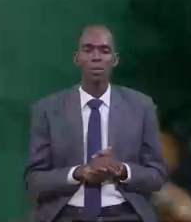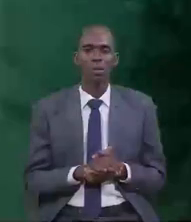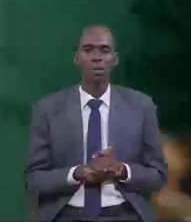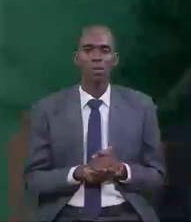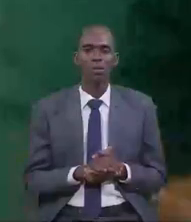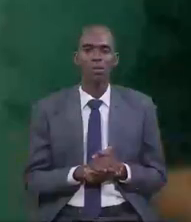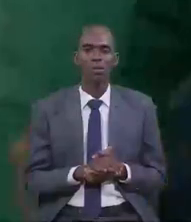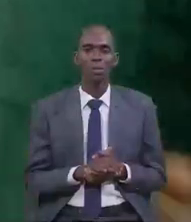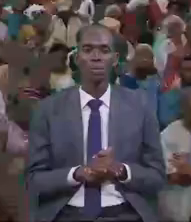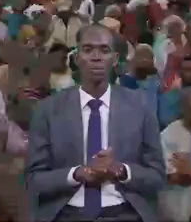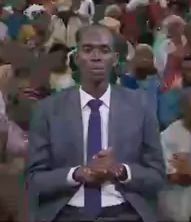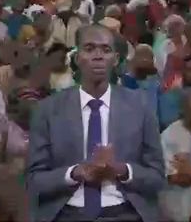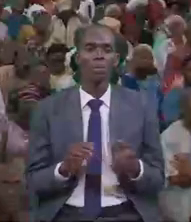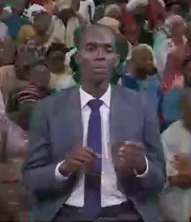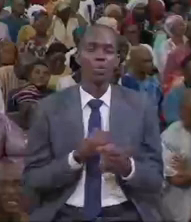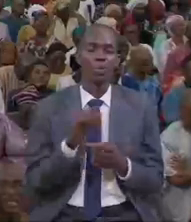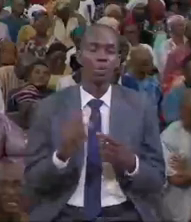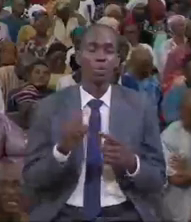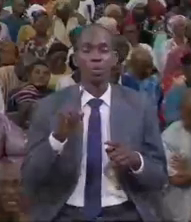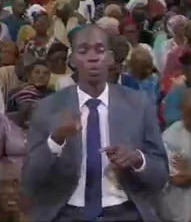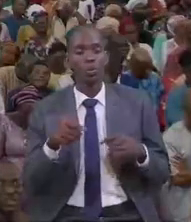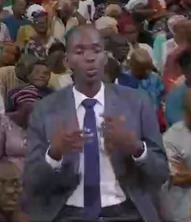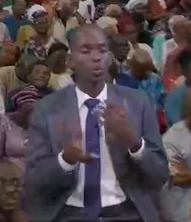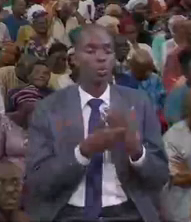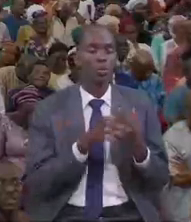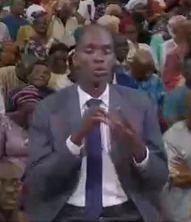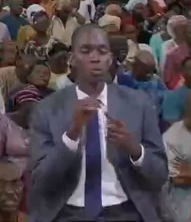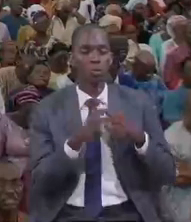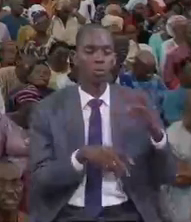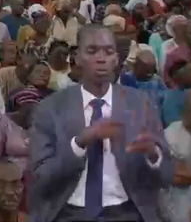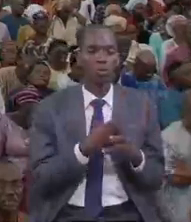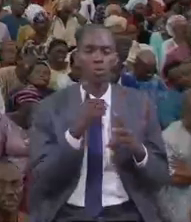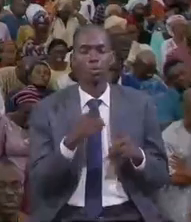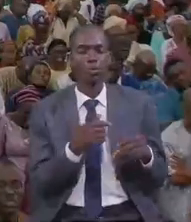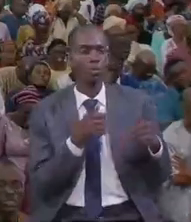Si tu vas à Rome, tu fais comme les Romains.